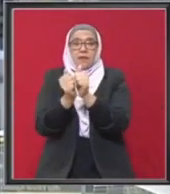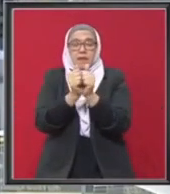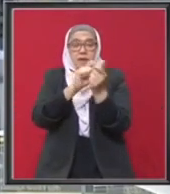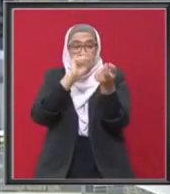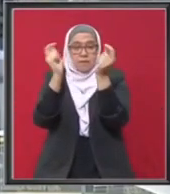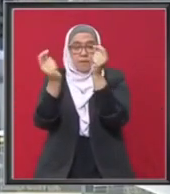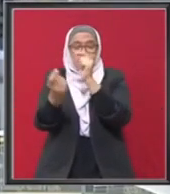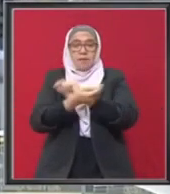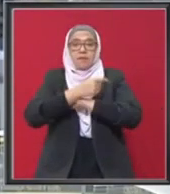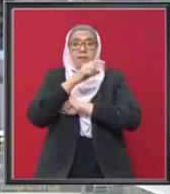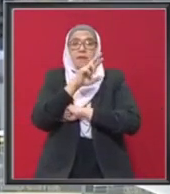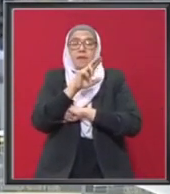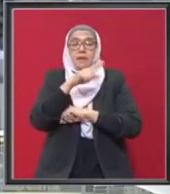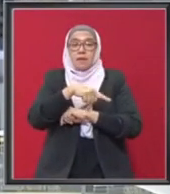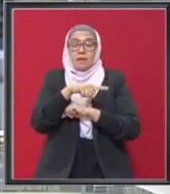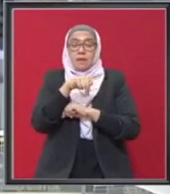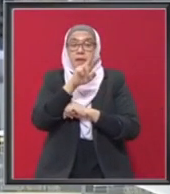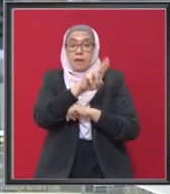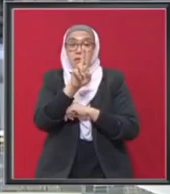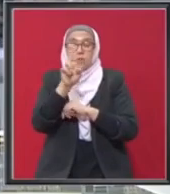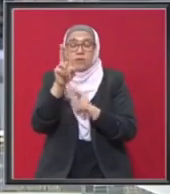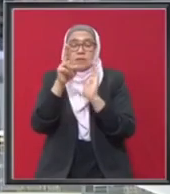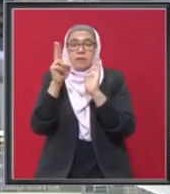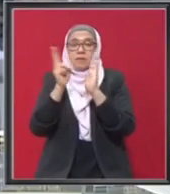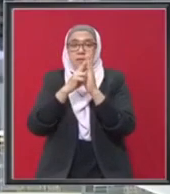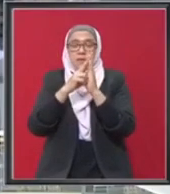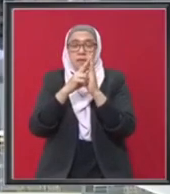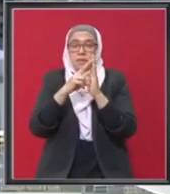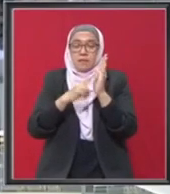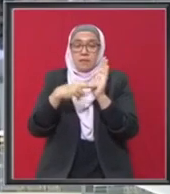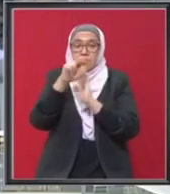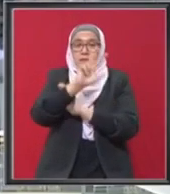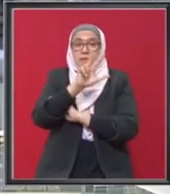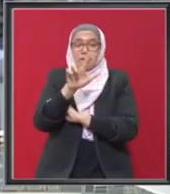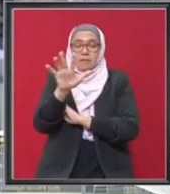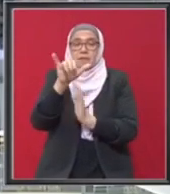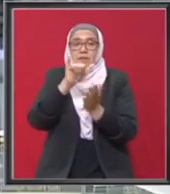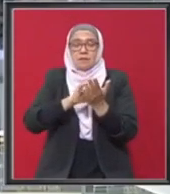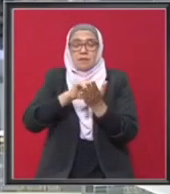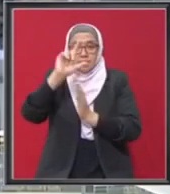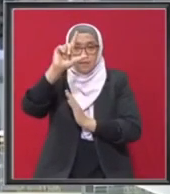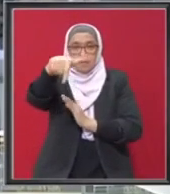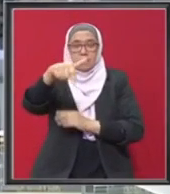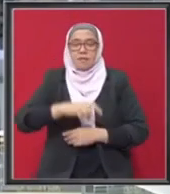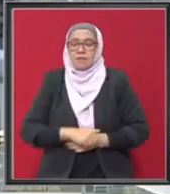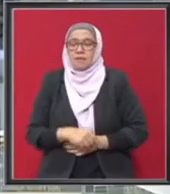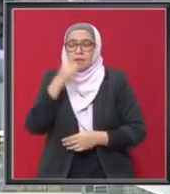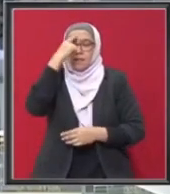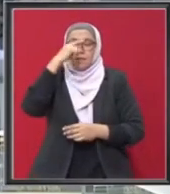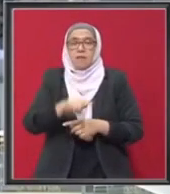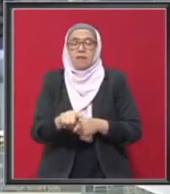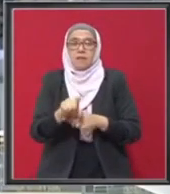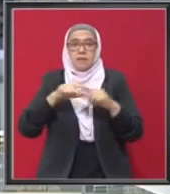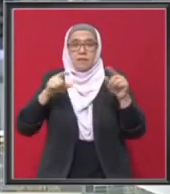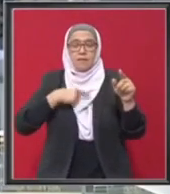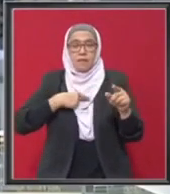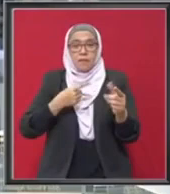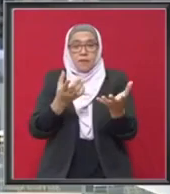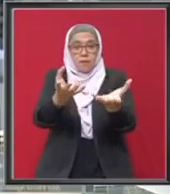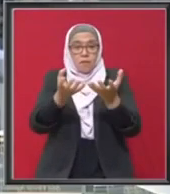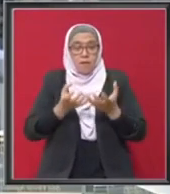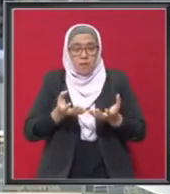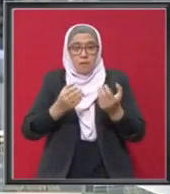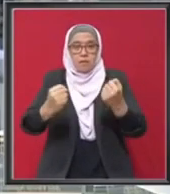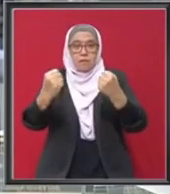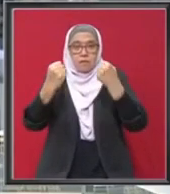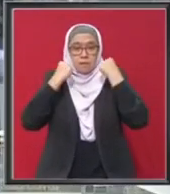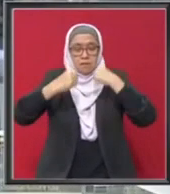ya ke dibentangkan didakwa rakyat gelap berkenaan soalnya format rancangan strategi kerajaan bagi memperkasakan undang-undang Syariah